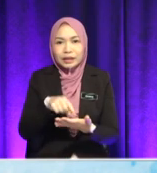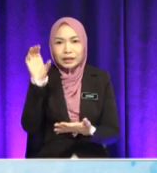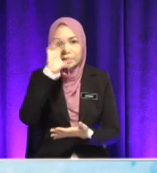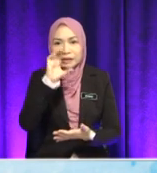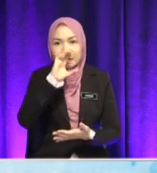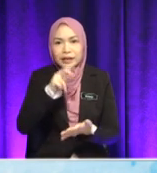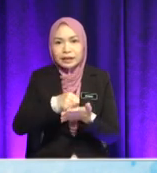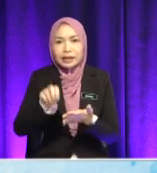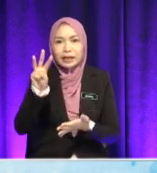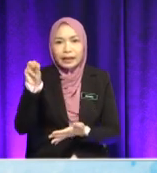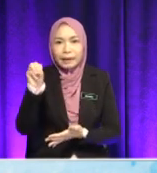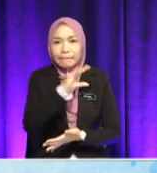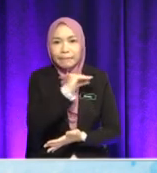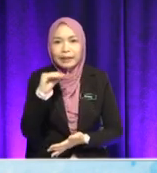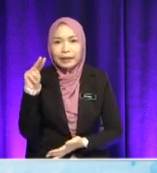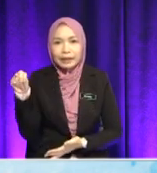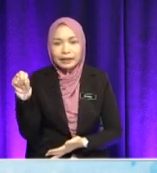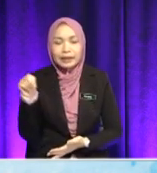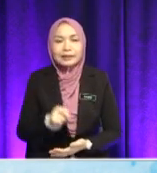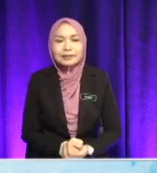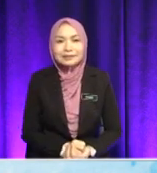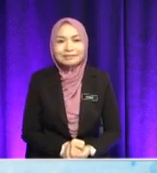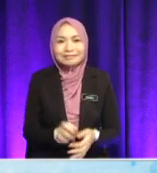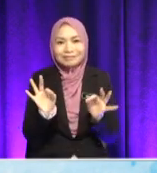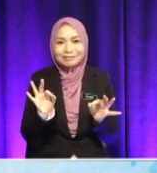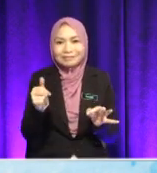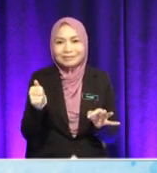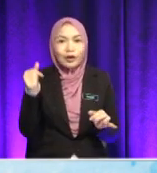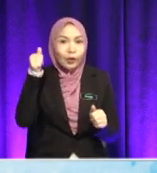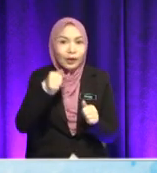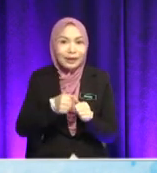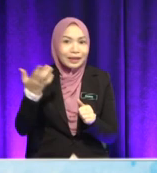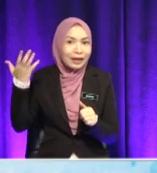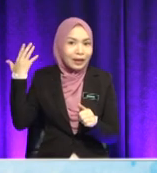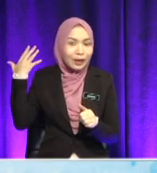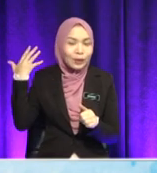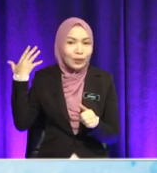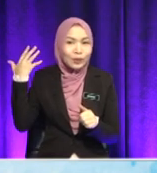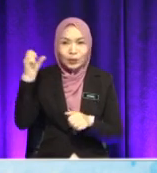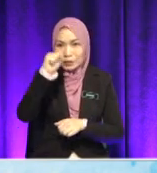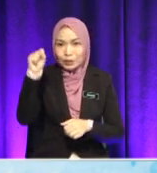m dan n kalau event masih ingat dulu soalnya ini memang akan masuk adalah